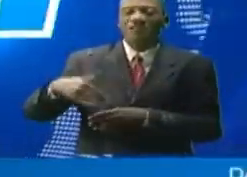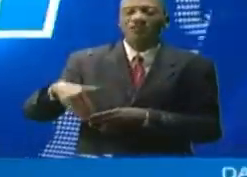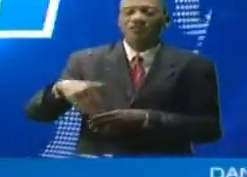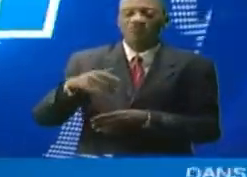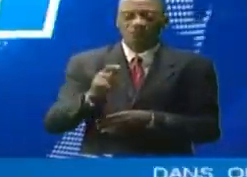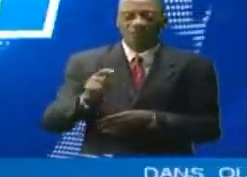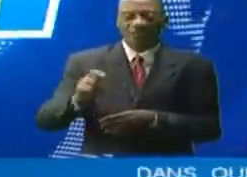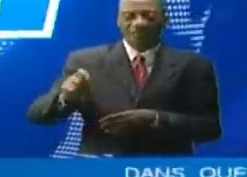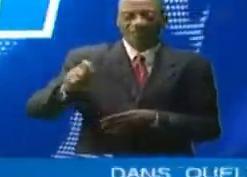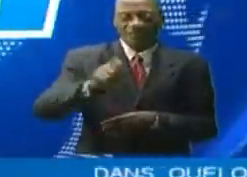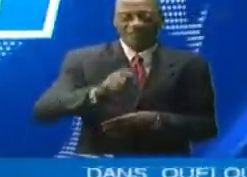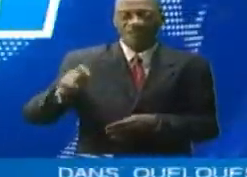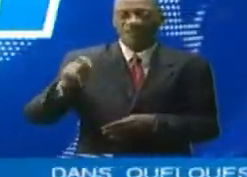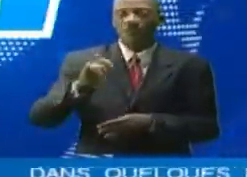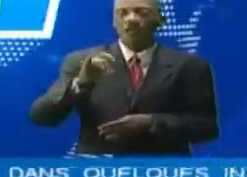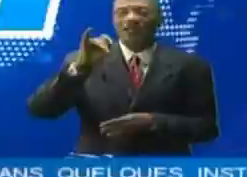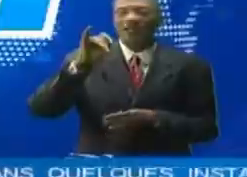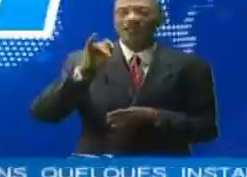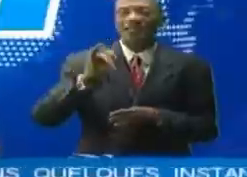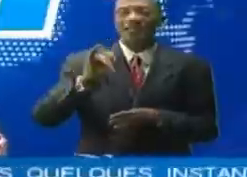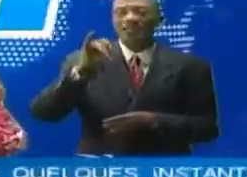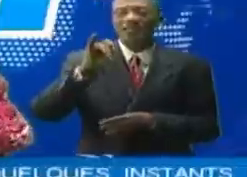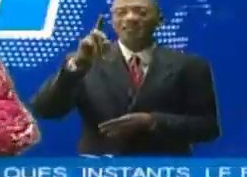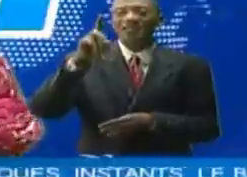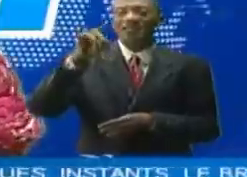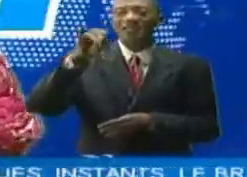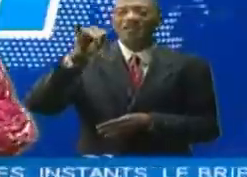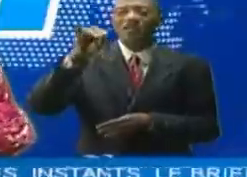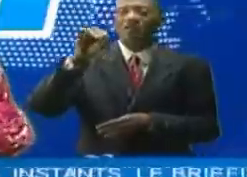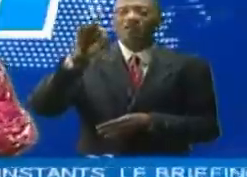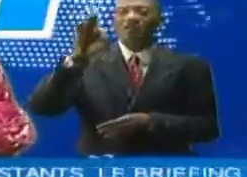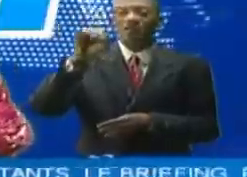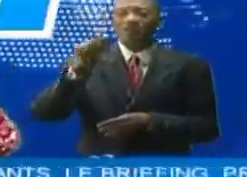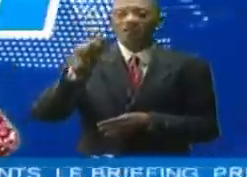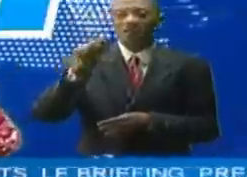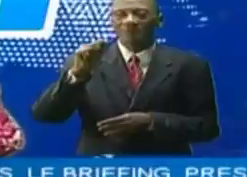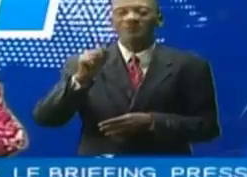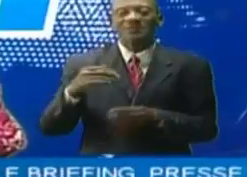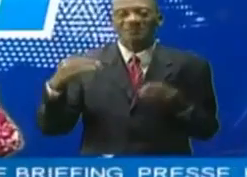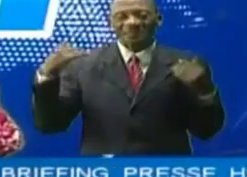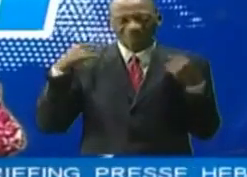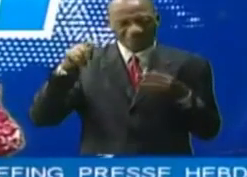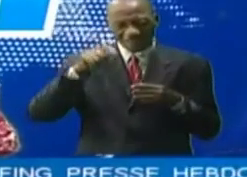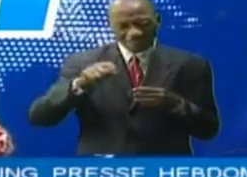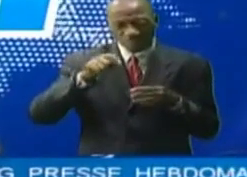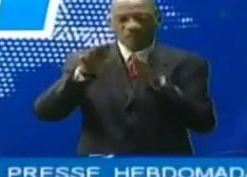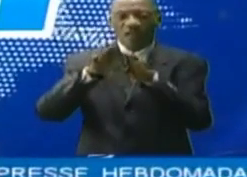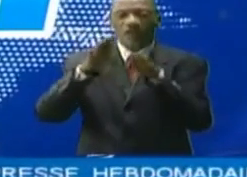et le lancement de cette foire a été fait par l'administrateur du territoire.